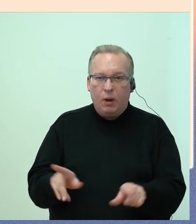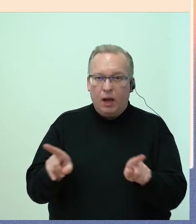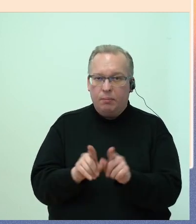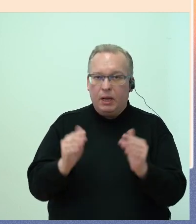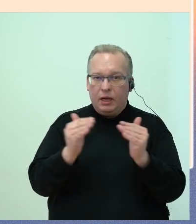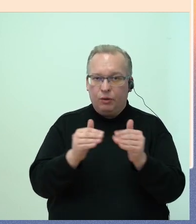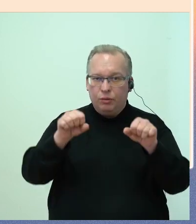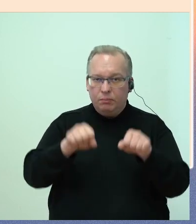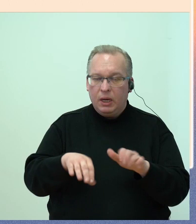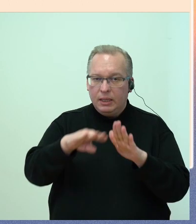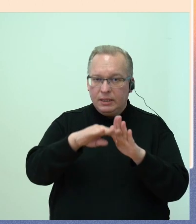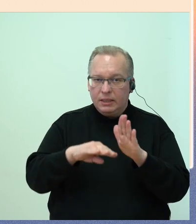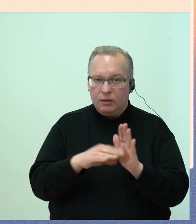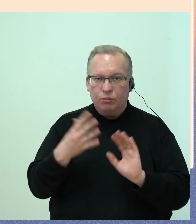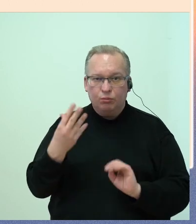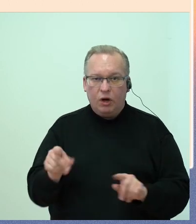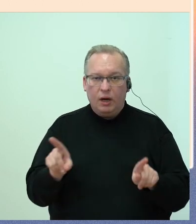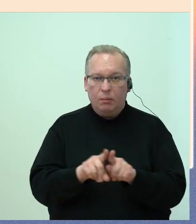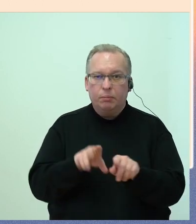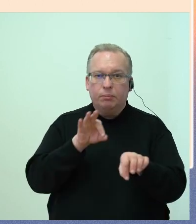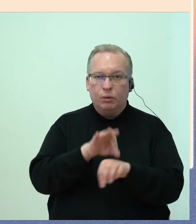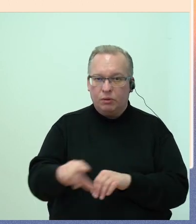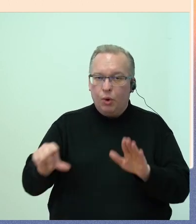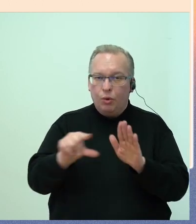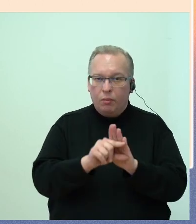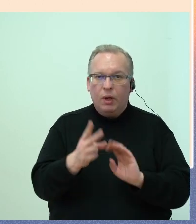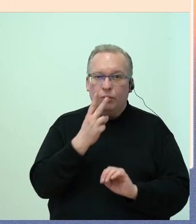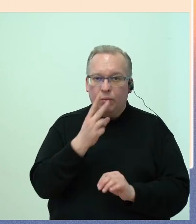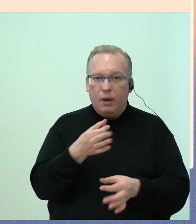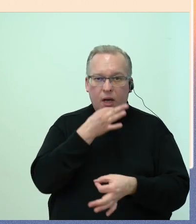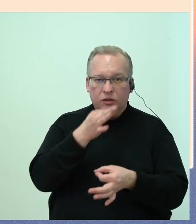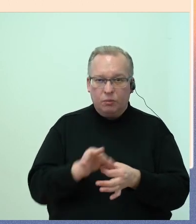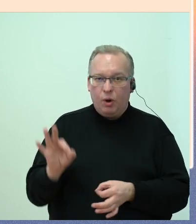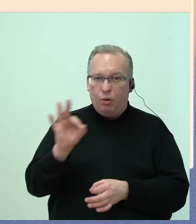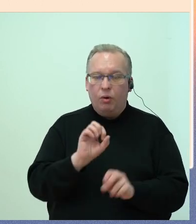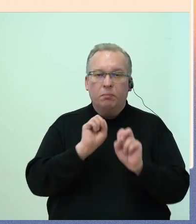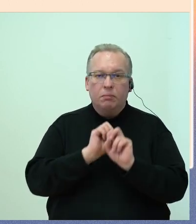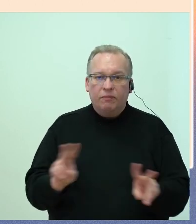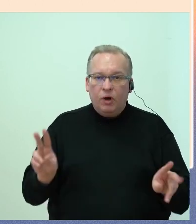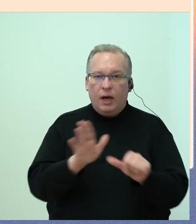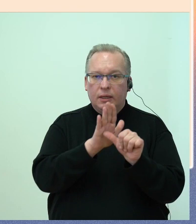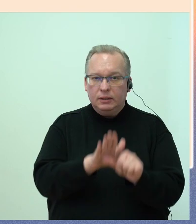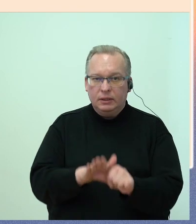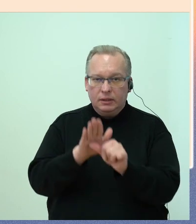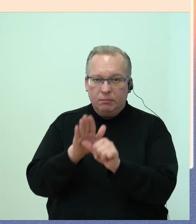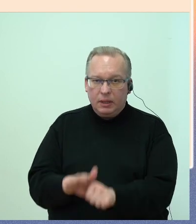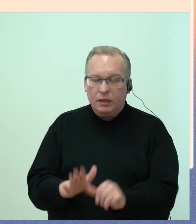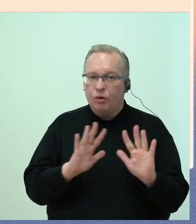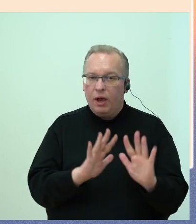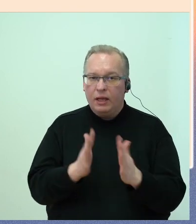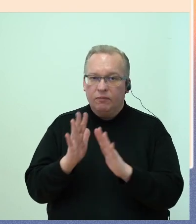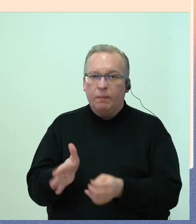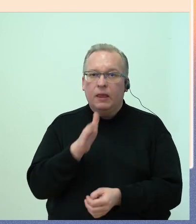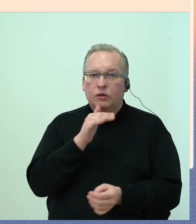tiek lygių galimybių įstatymas, tiek baudžiamasis kodeksas numato atsakomybę už pavojingesnius diskriminacijos atvejus. Taip